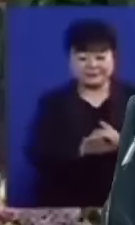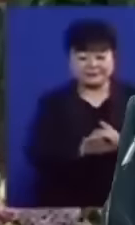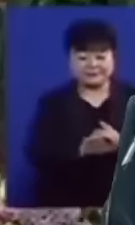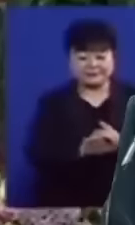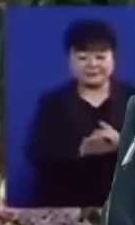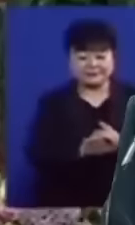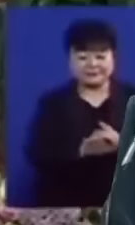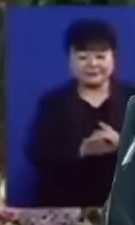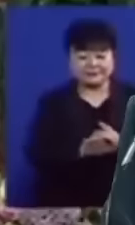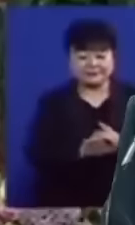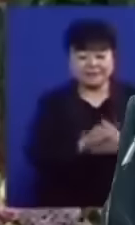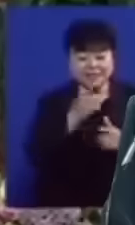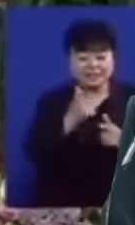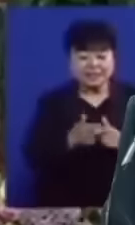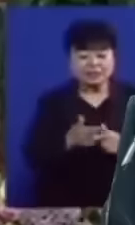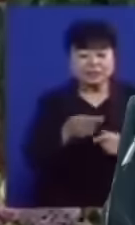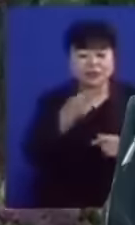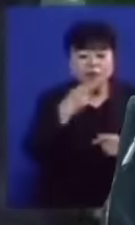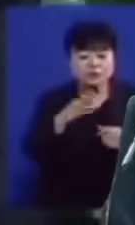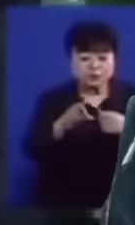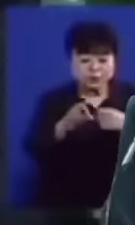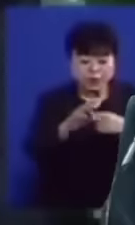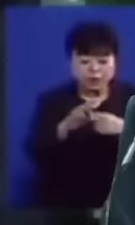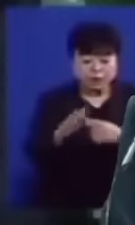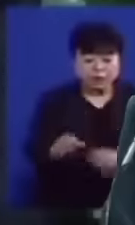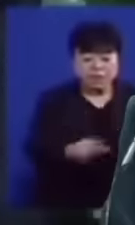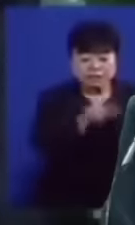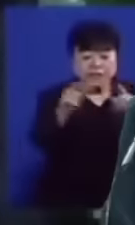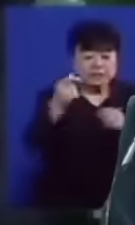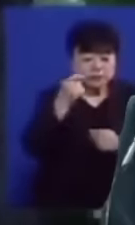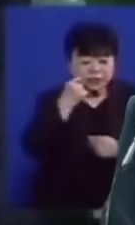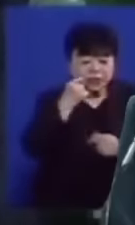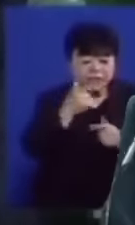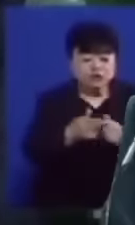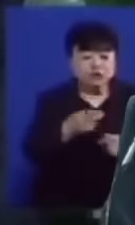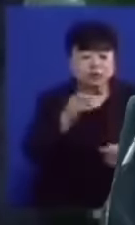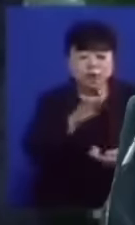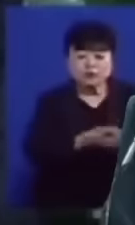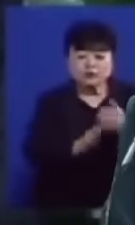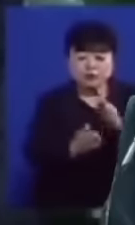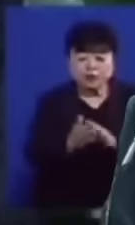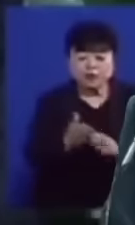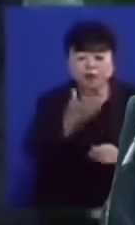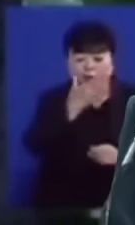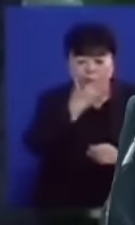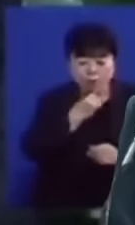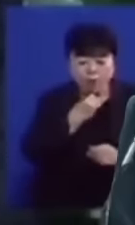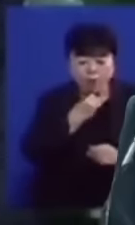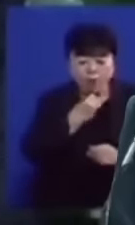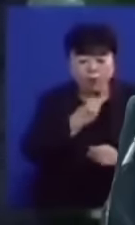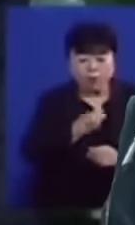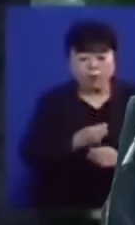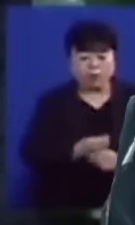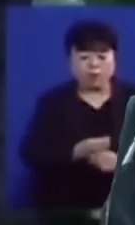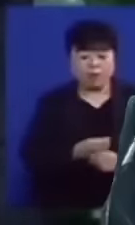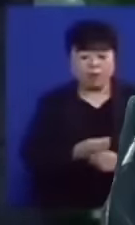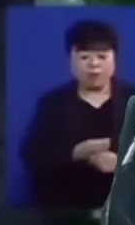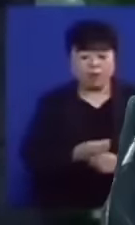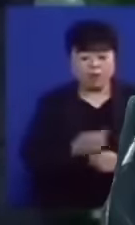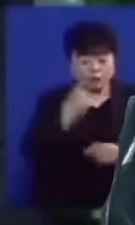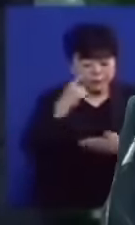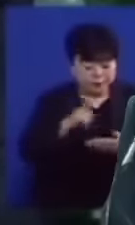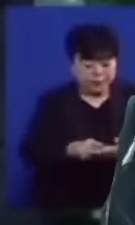말씀했습니다. 예수님 없이는 살 수 없고 예수님 없이는 복도 행복도 찾을